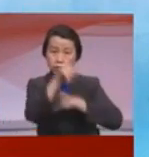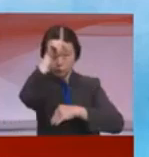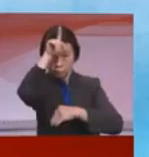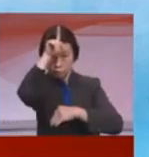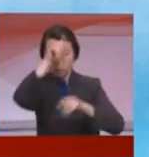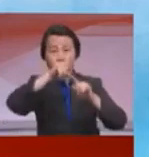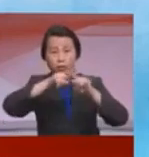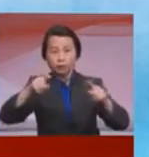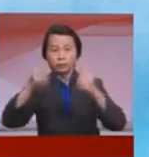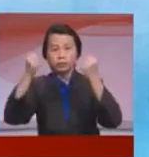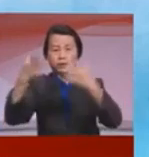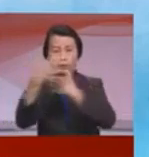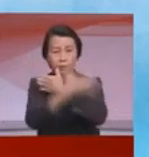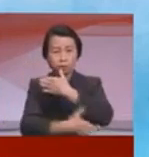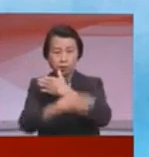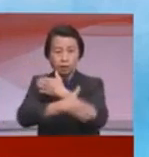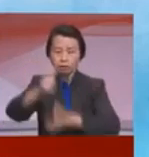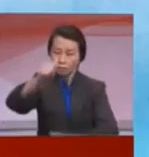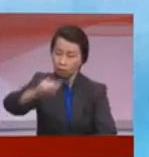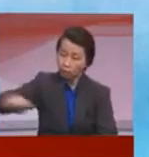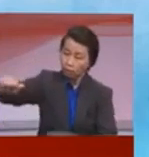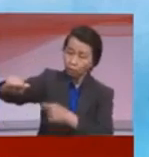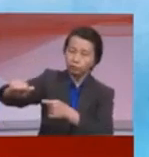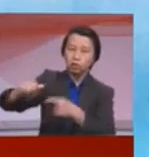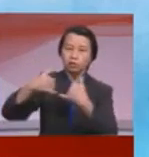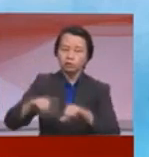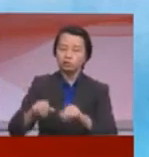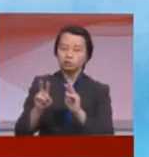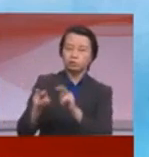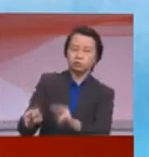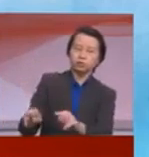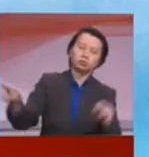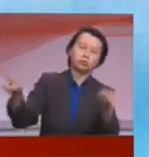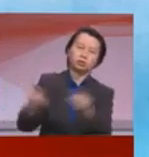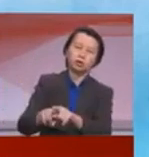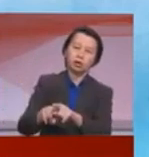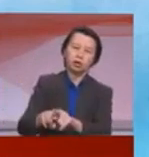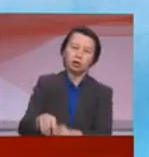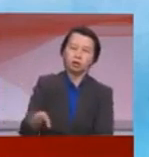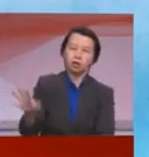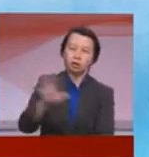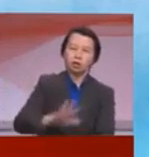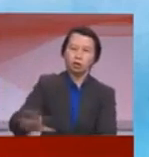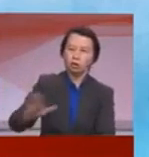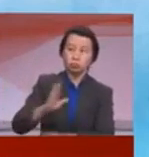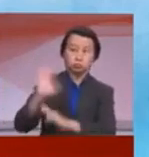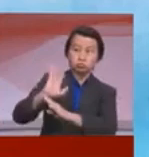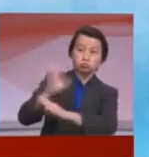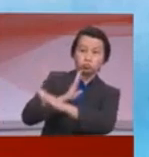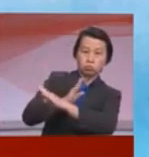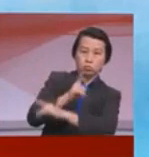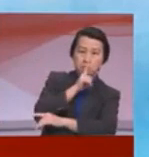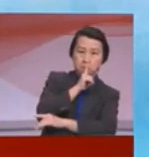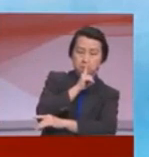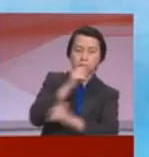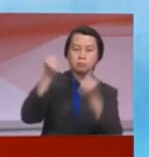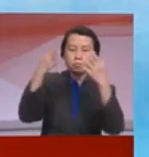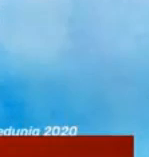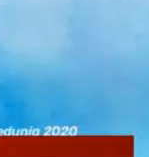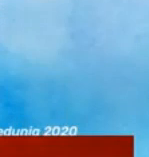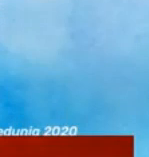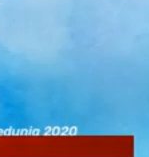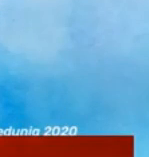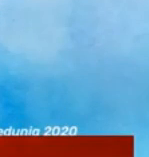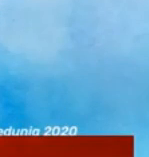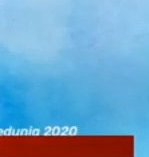Bagaimanapun, di kebanyakan negara Asia, ia masih disifatkan sebagai tabu. Ramai beranggapan kesihatan